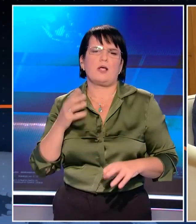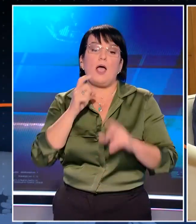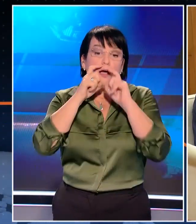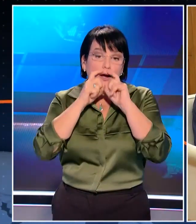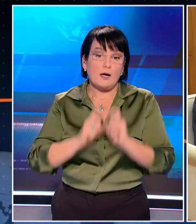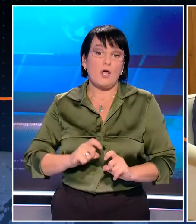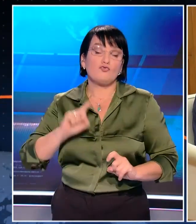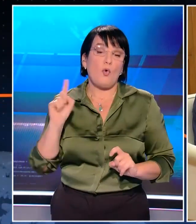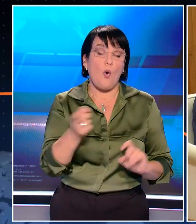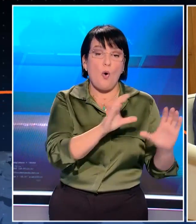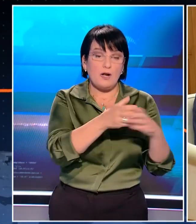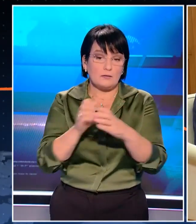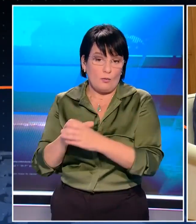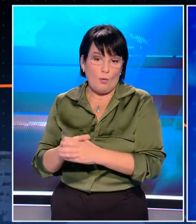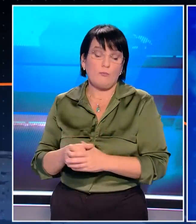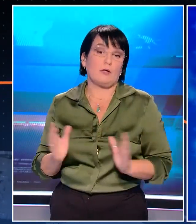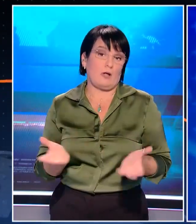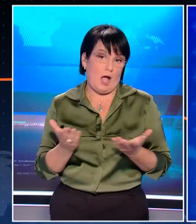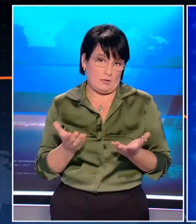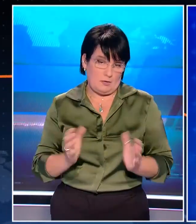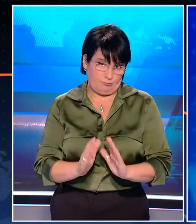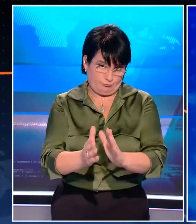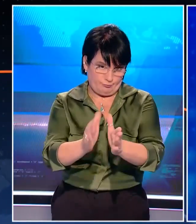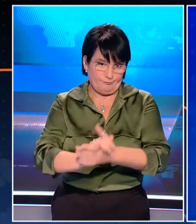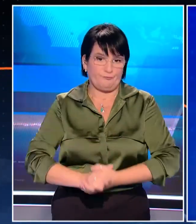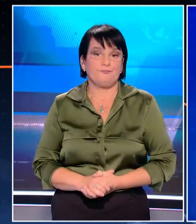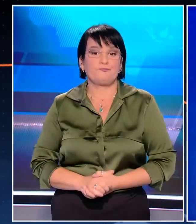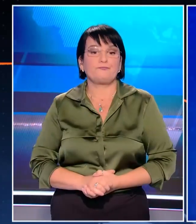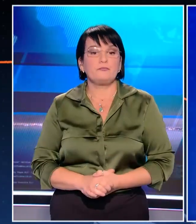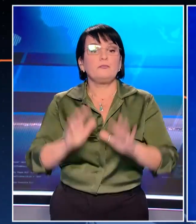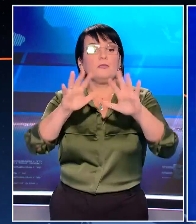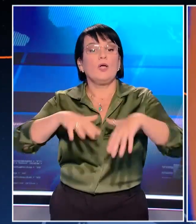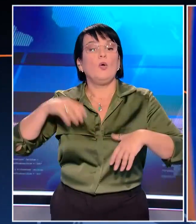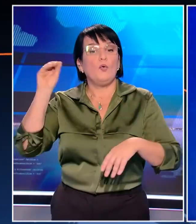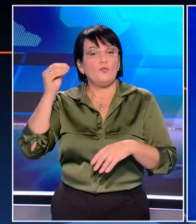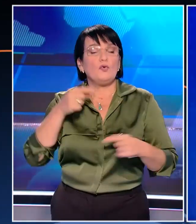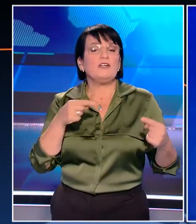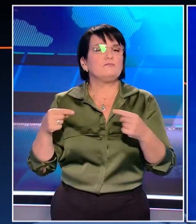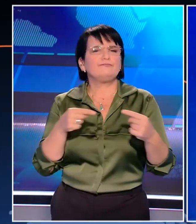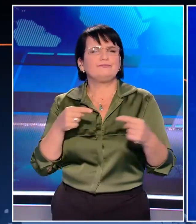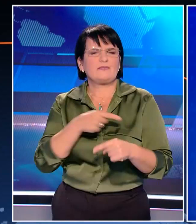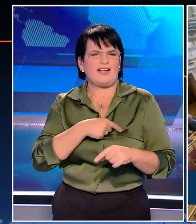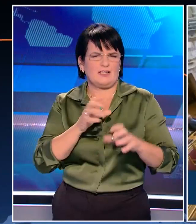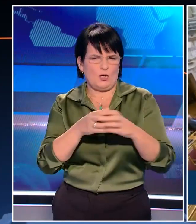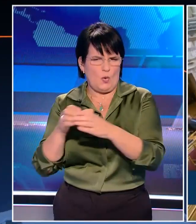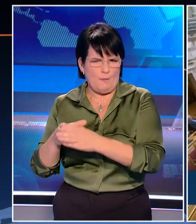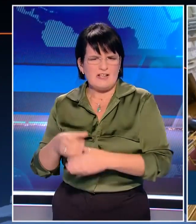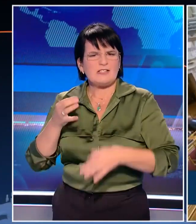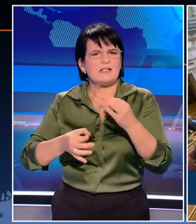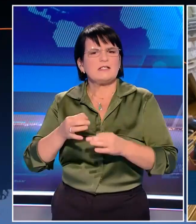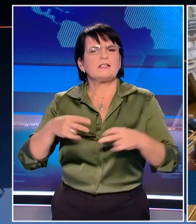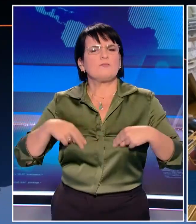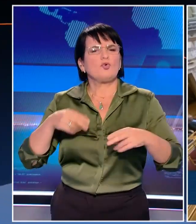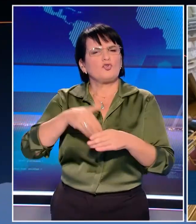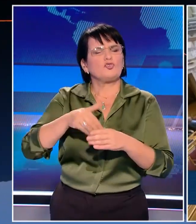όλα τα κόμματα να κινητοποιήσουμε. Κόντρα πολιτικών αρχηγών στη Βουλή στη συζήτηση για το νομοσχέδιο του Υπουργείου